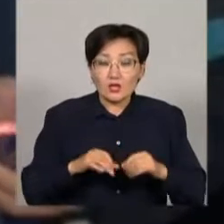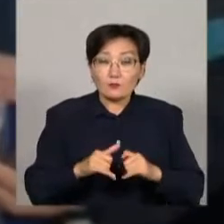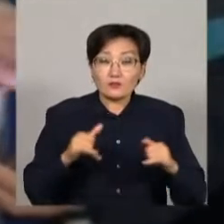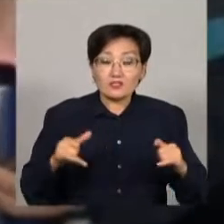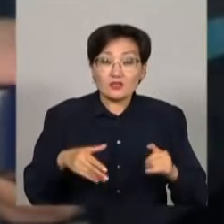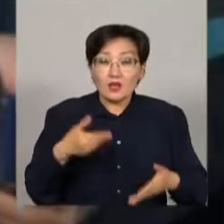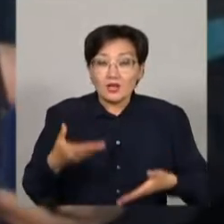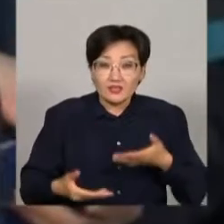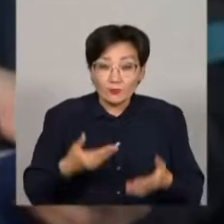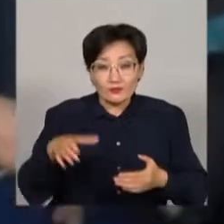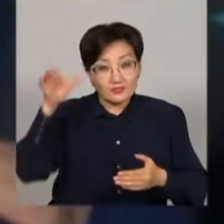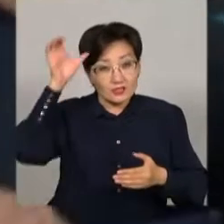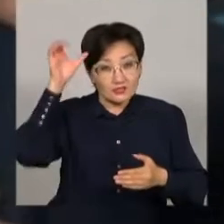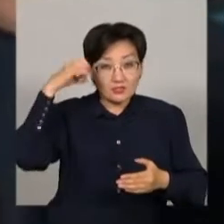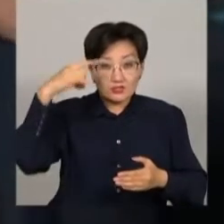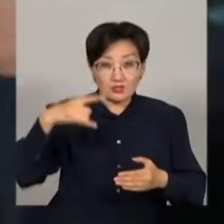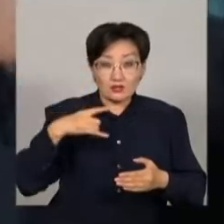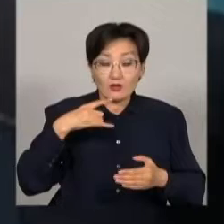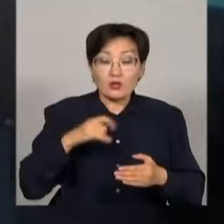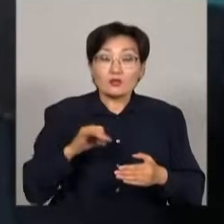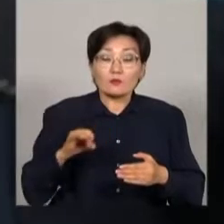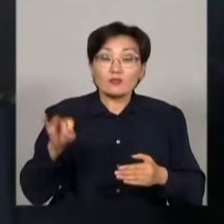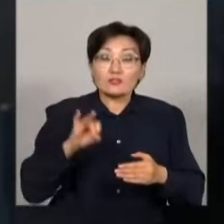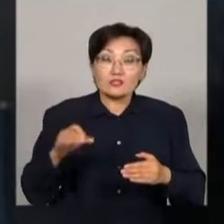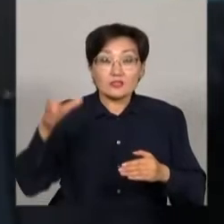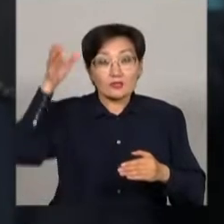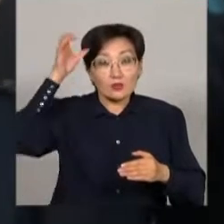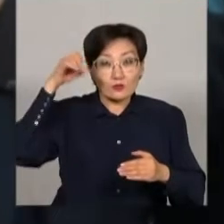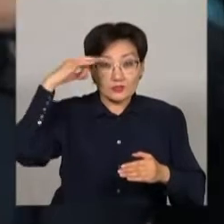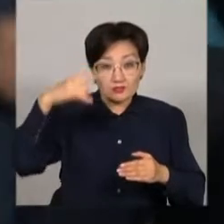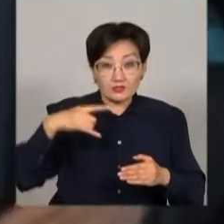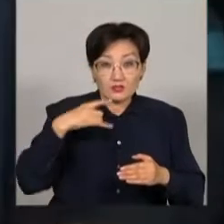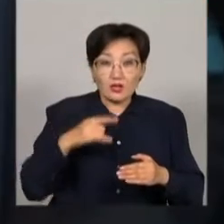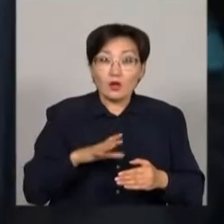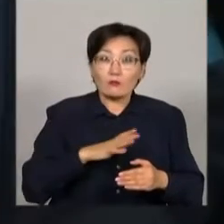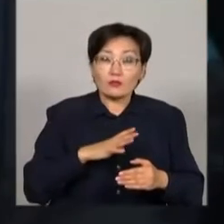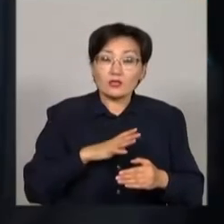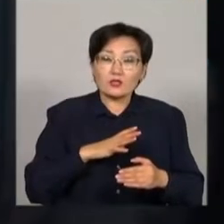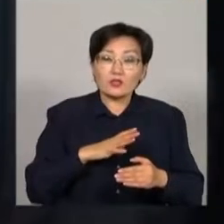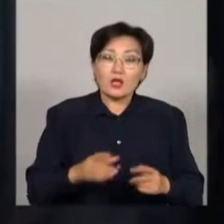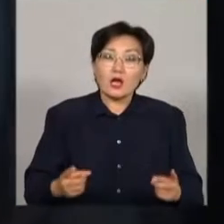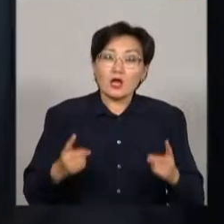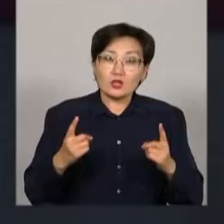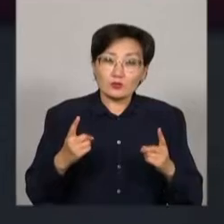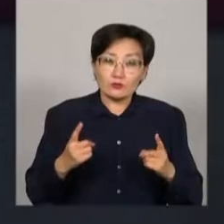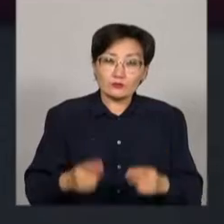развитие археологической науки Казахстана и исторической науки Казахстана было